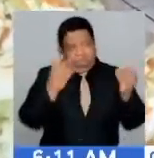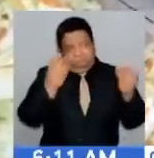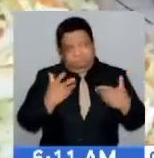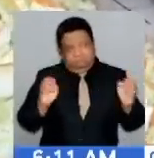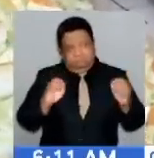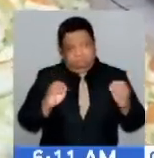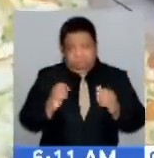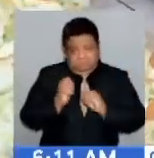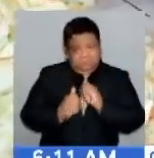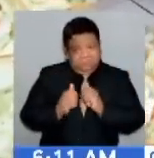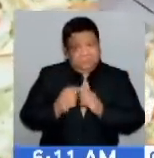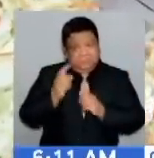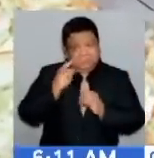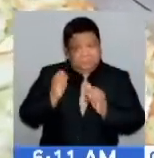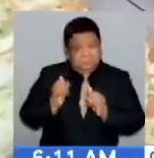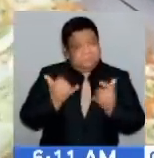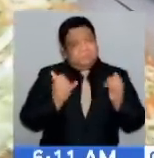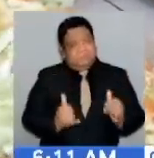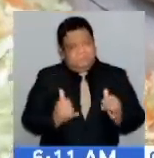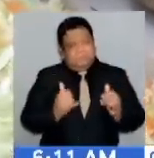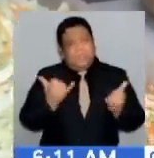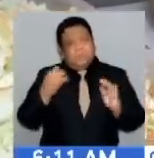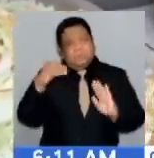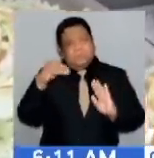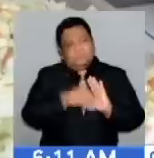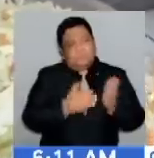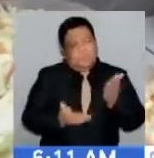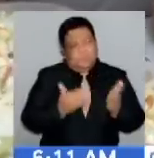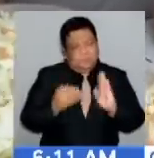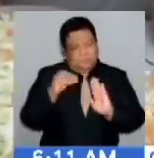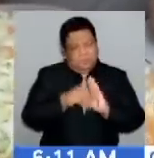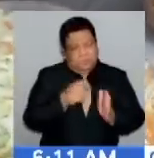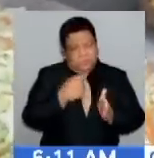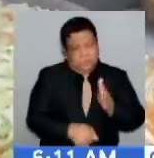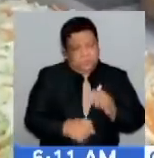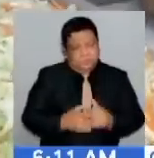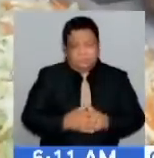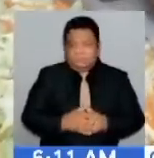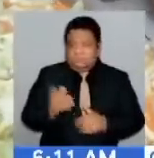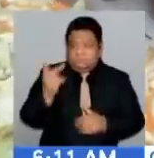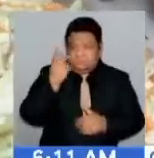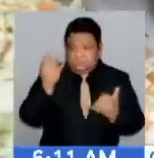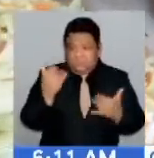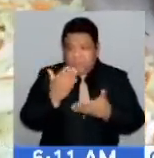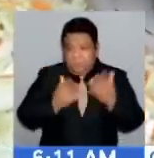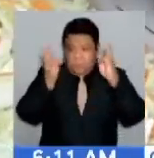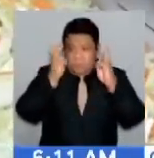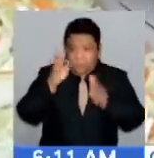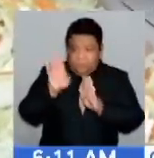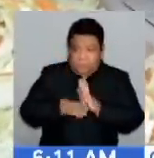yung price. Pero pababa na rin po siguro yan. Pababa na rin. Mm. May mga nakikita ba kayong bumababa ng presyo ng gulay ngayon? Meron naman po. Gaya yung... ng